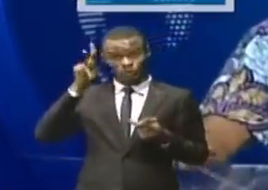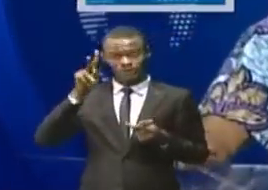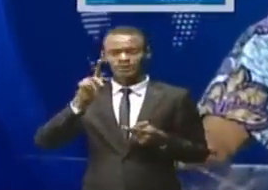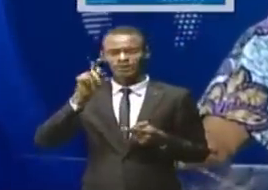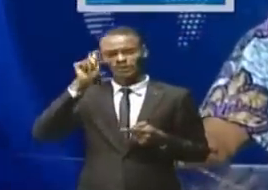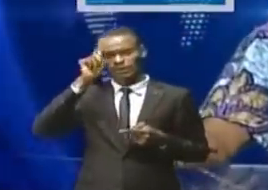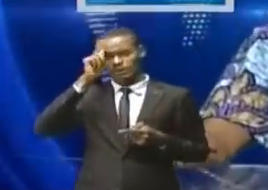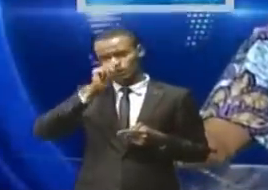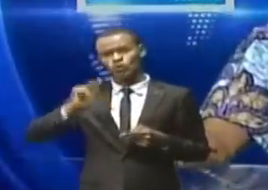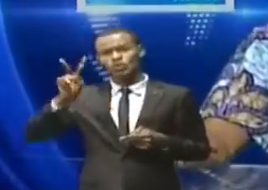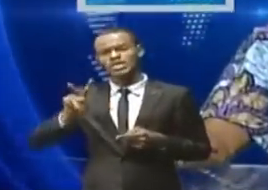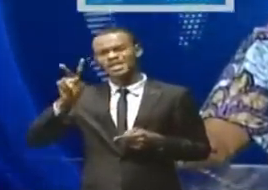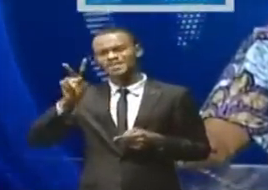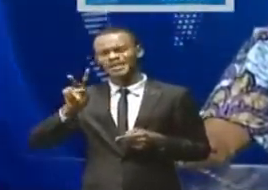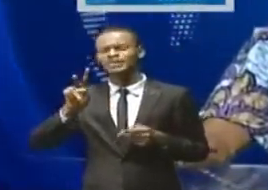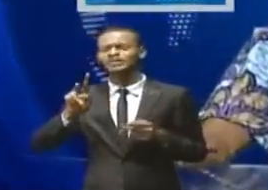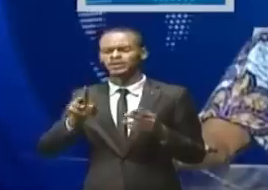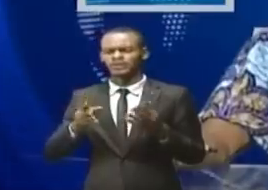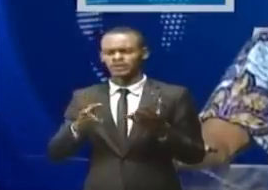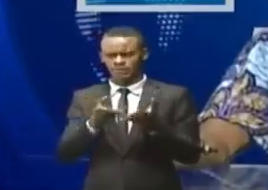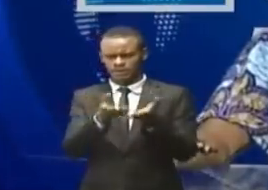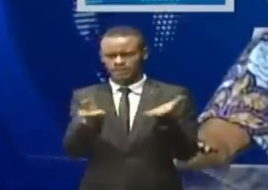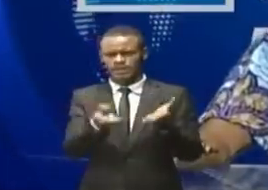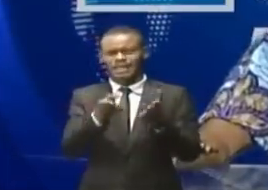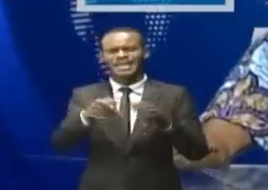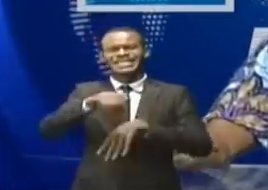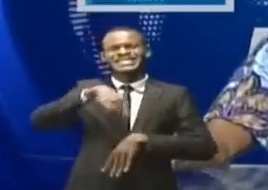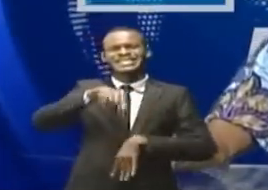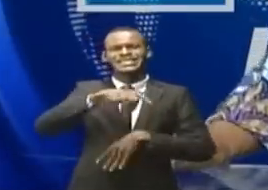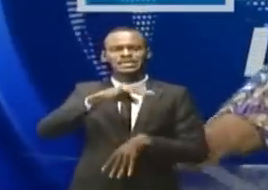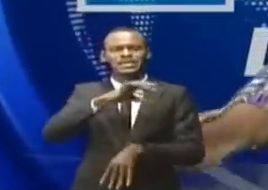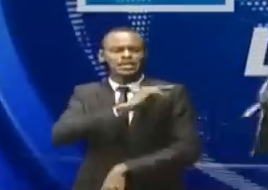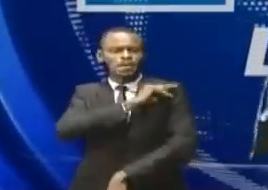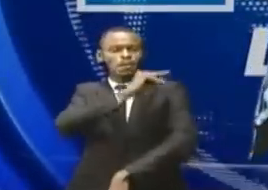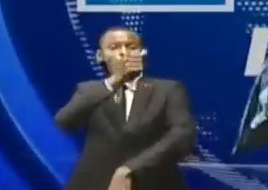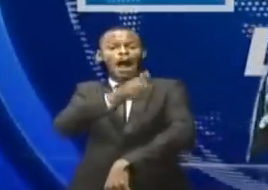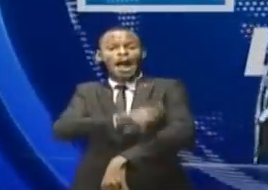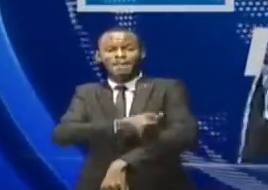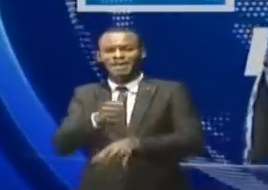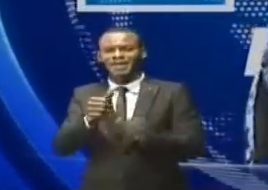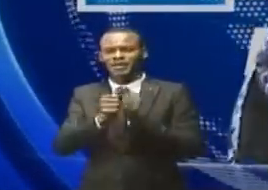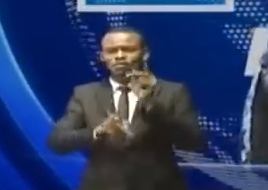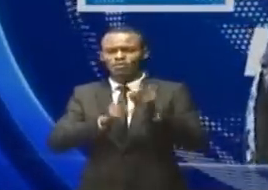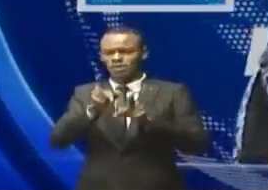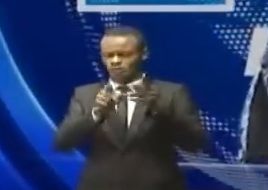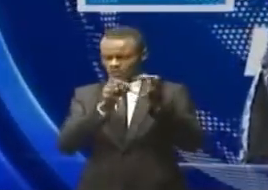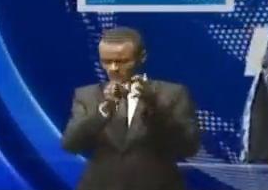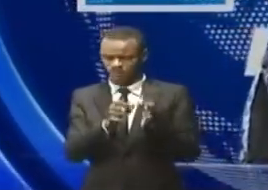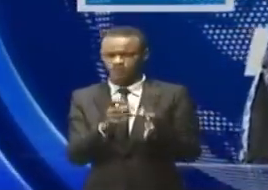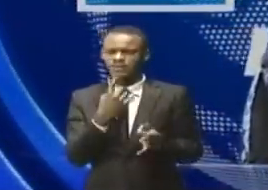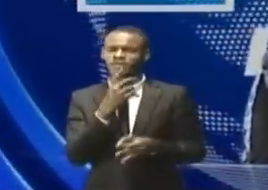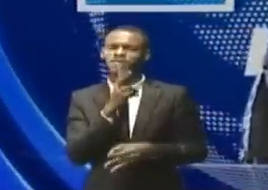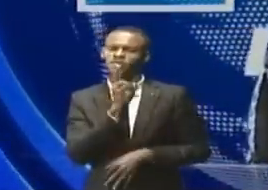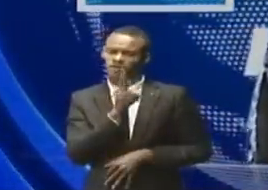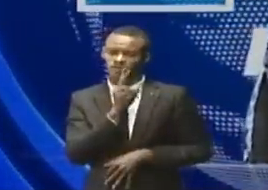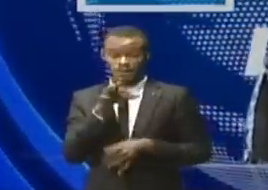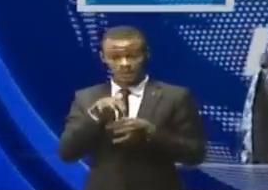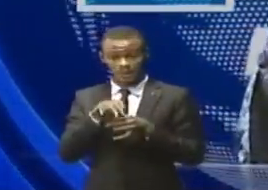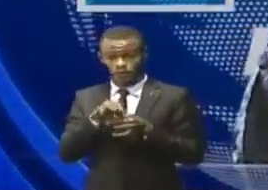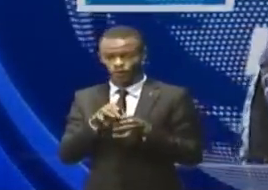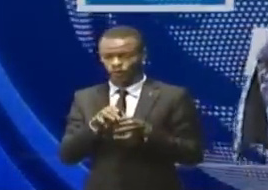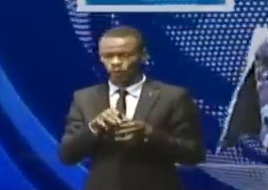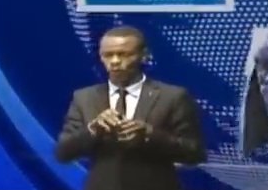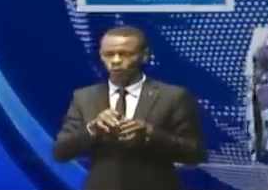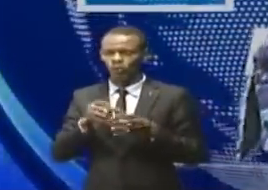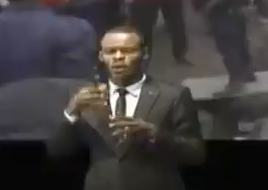questions liées au processus électoral, Augustin Kabuya a rassuré ses interlocuteurs de la tenue des élections dans le délai